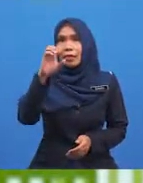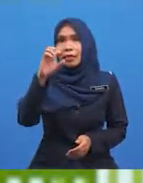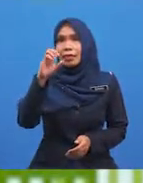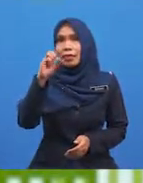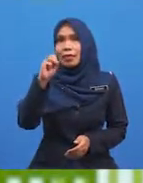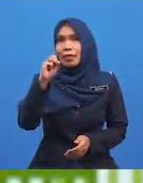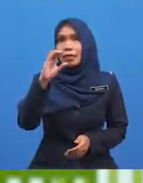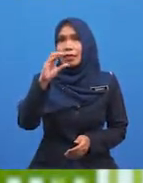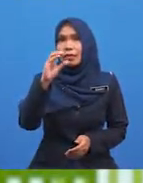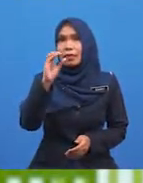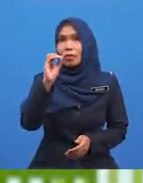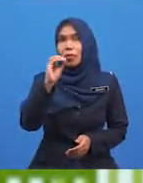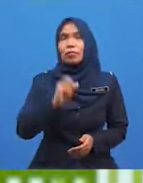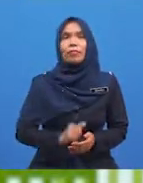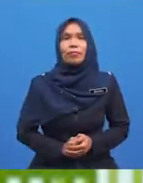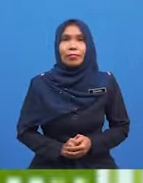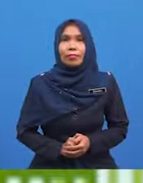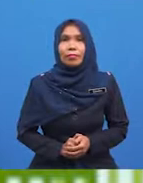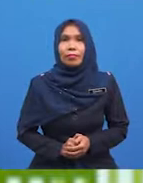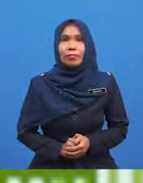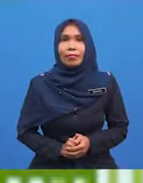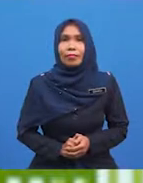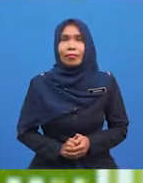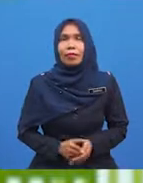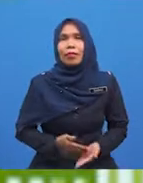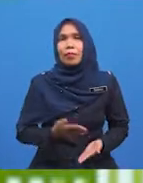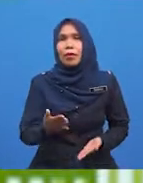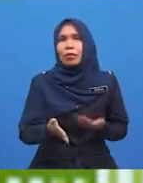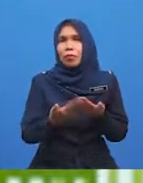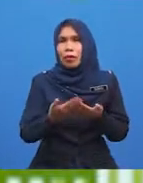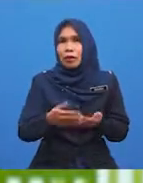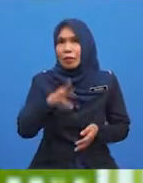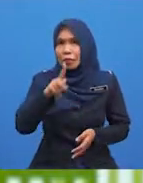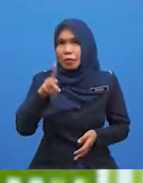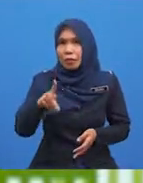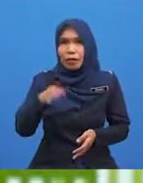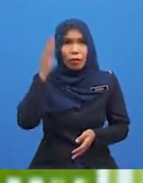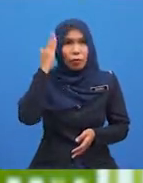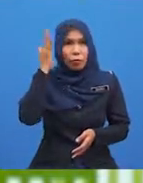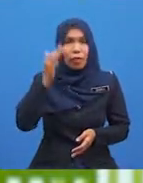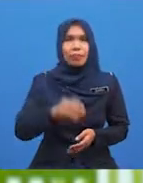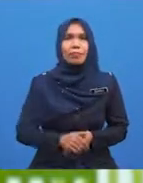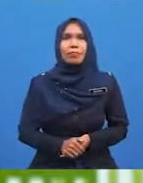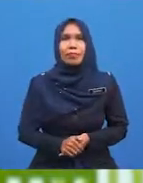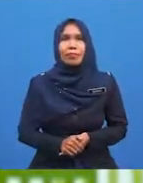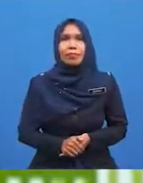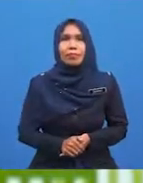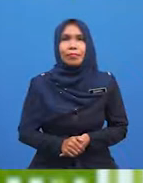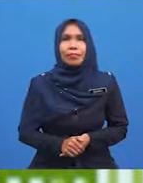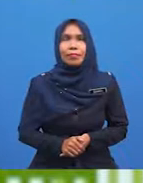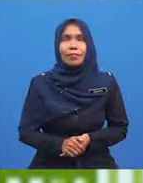Bagi memudahkan pelajar memahami peranan Raja dalam sistem Raja Berperlembagaan